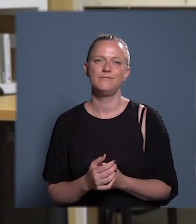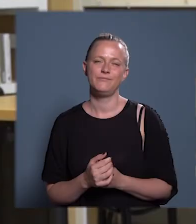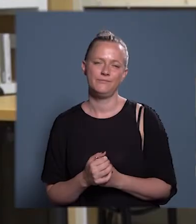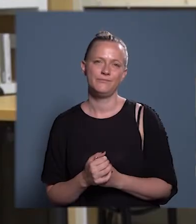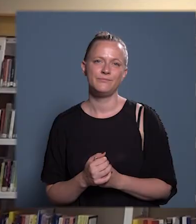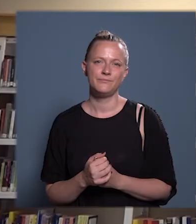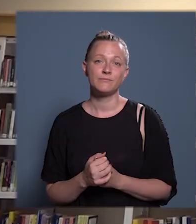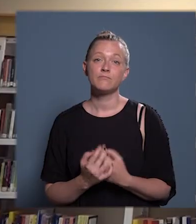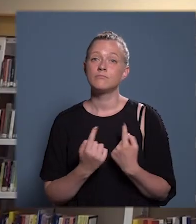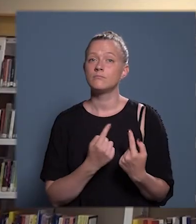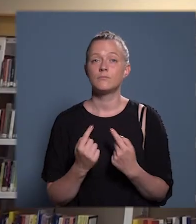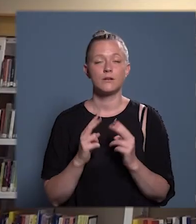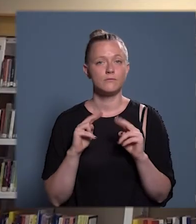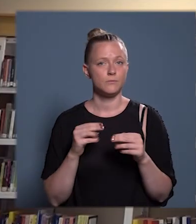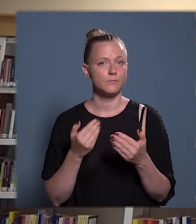maga tényleg